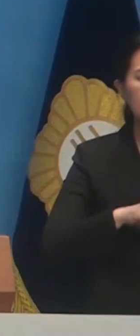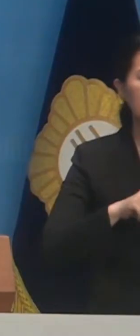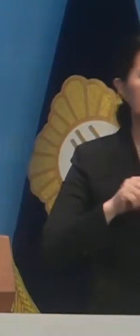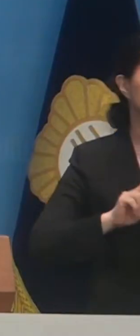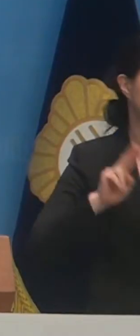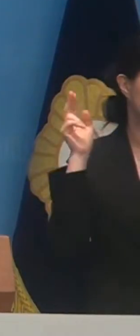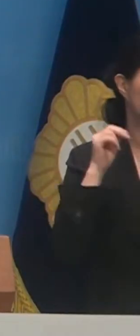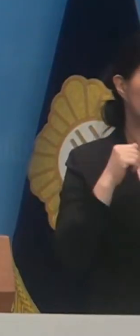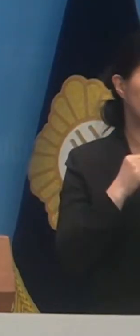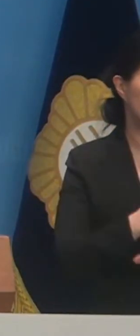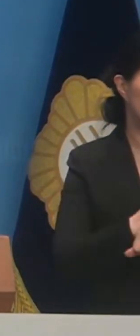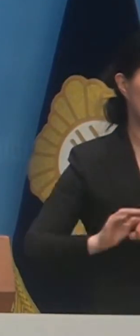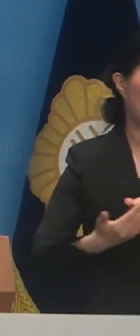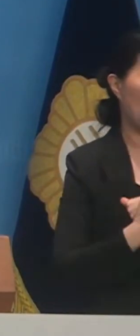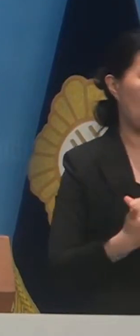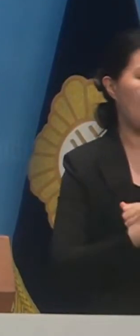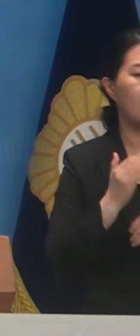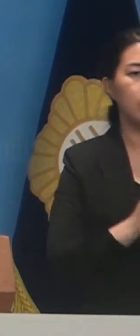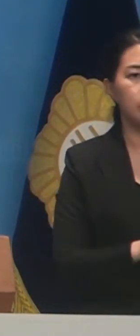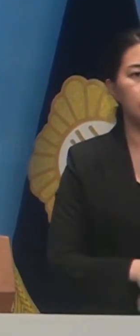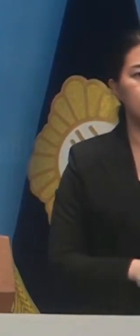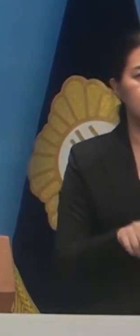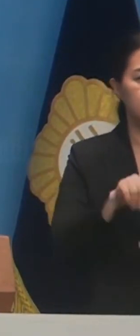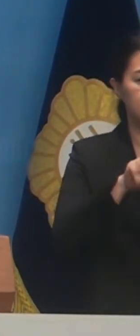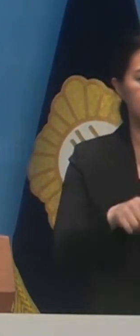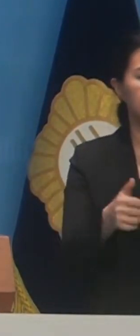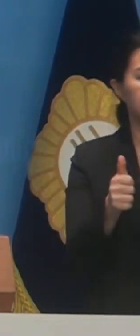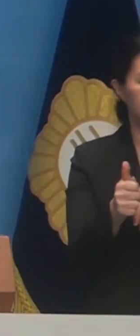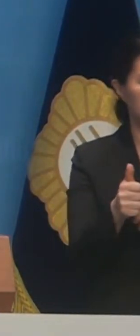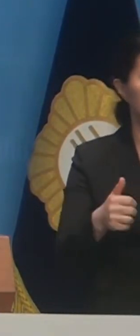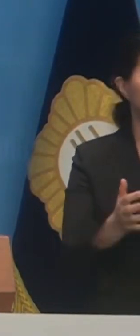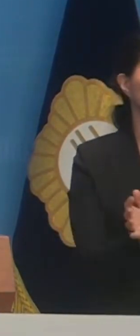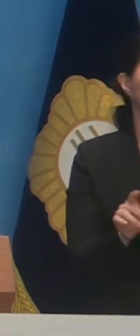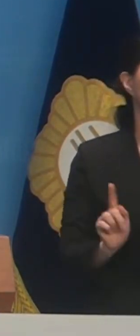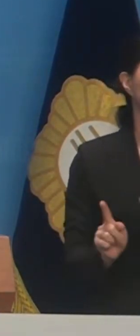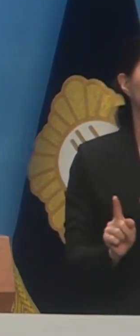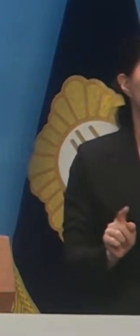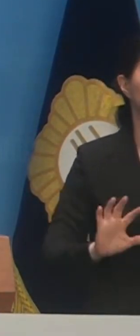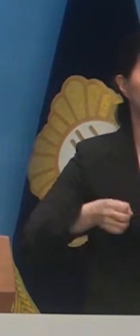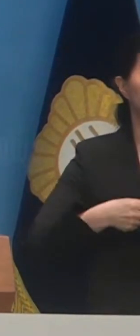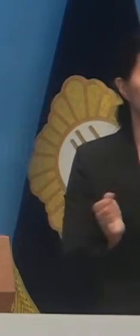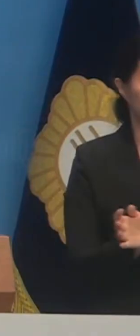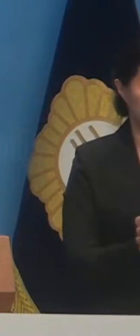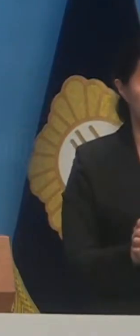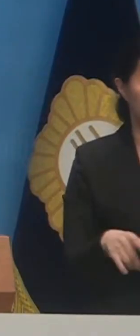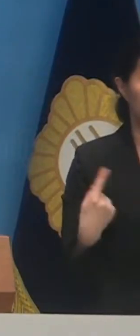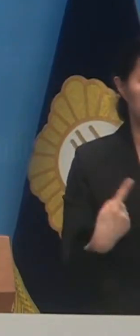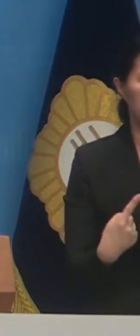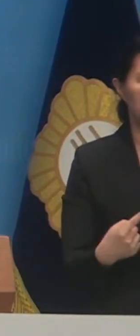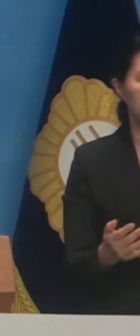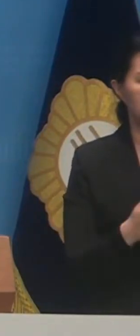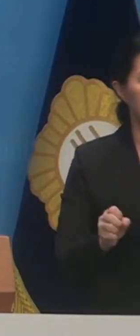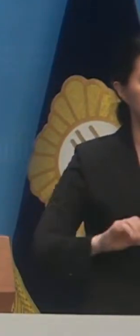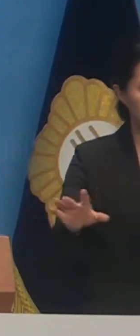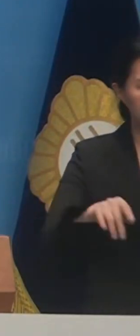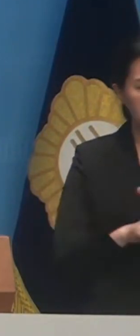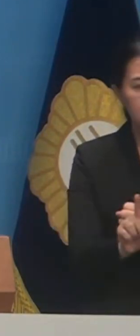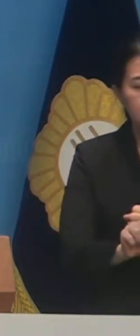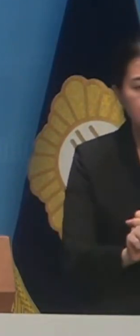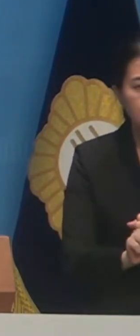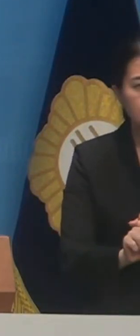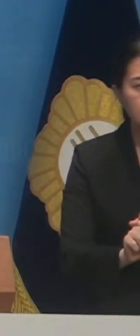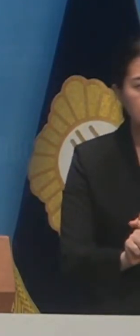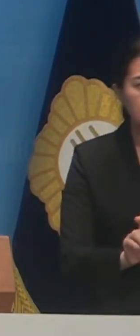내란 수괴를 감싸고 있습니다. 내란 수괴 윤석열의 정당인 국민의힘의 정당 해산 사유는